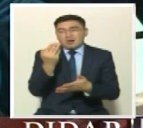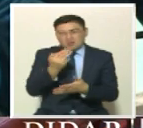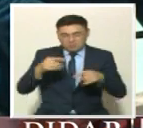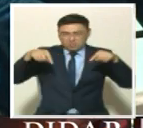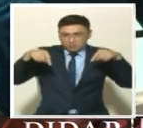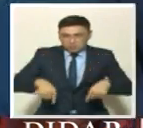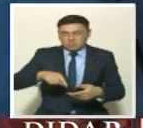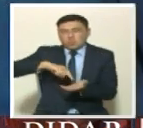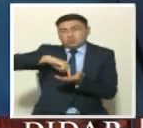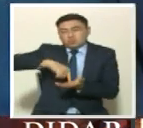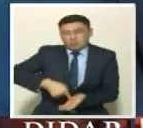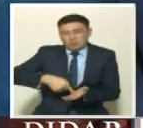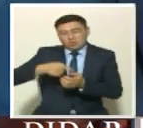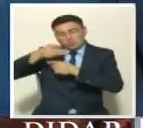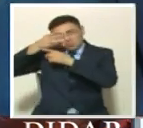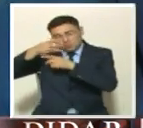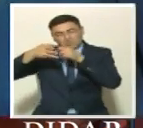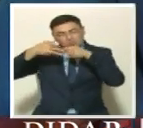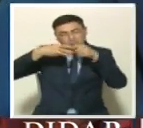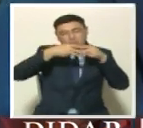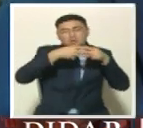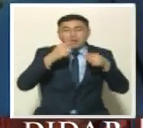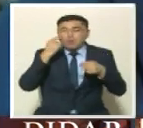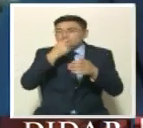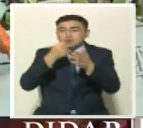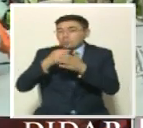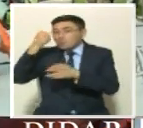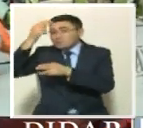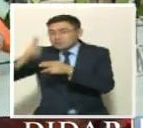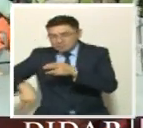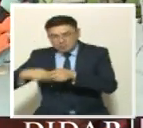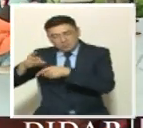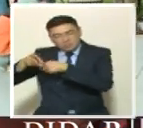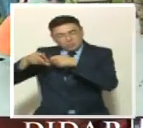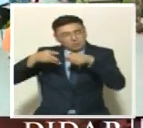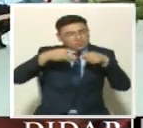человек. Руководители проекта намерены завершить съемки до конца года. Айжан Сабитхоз, Дюльбай Нурбайдидар.